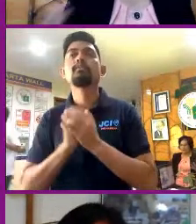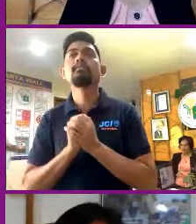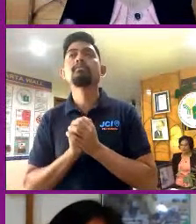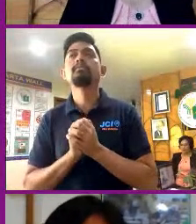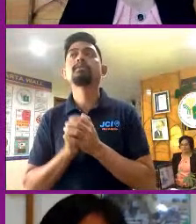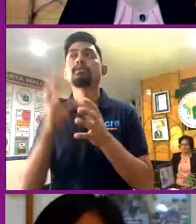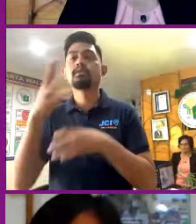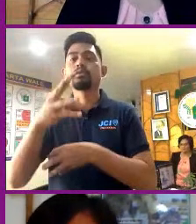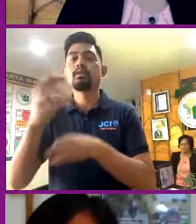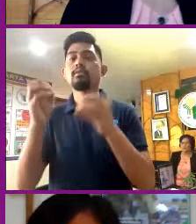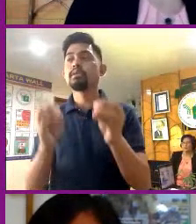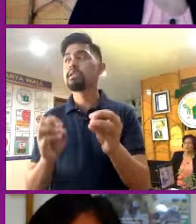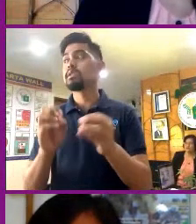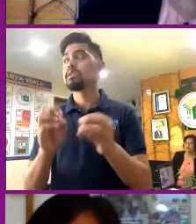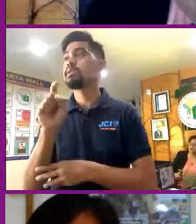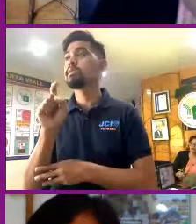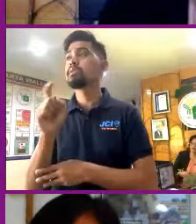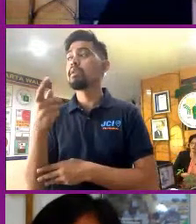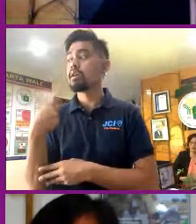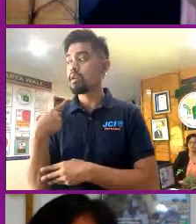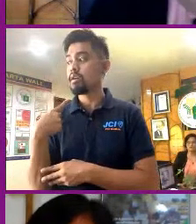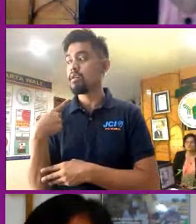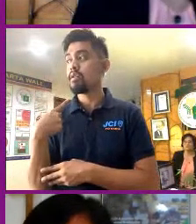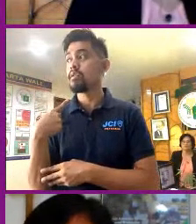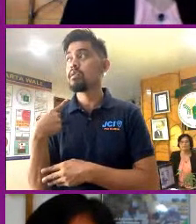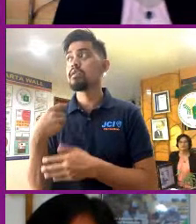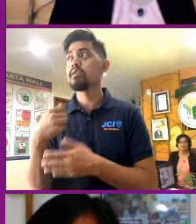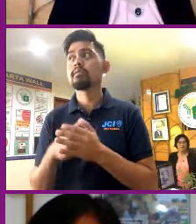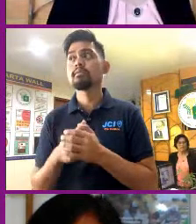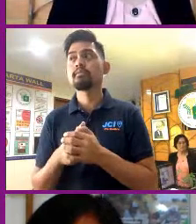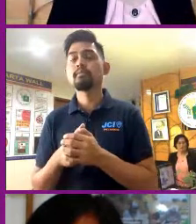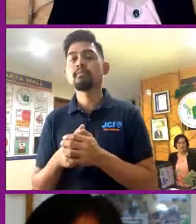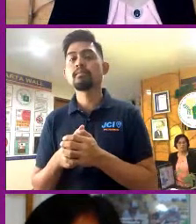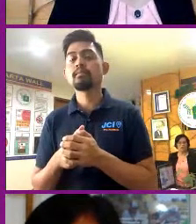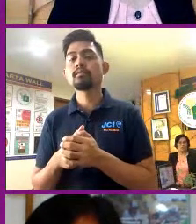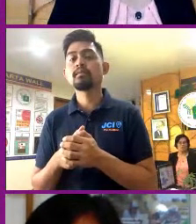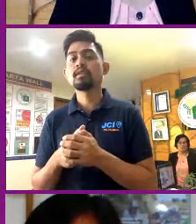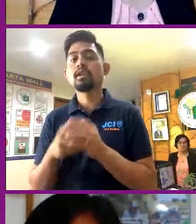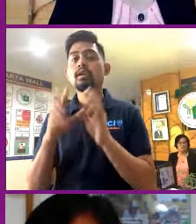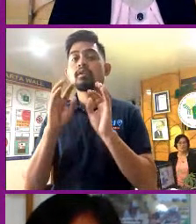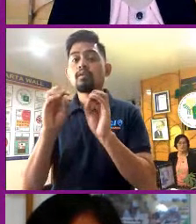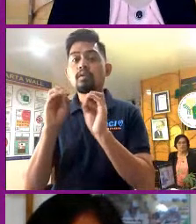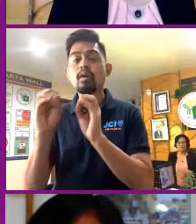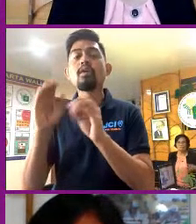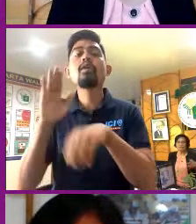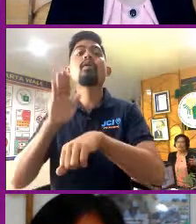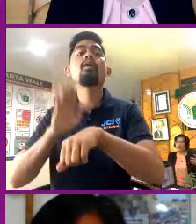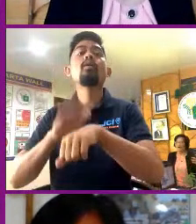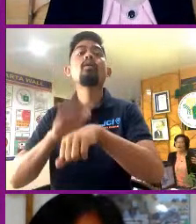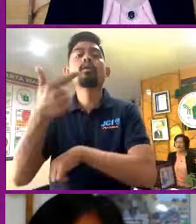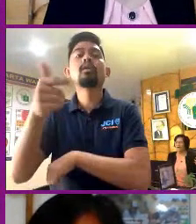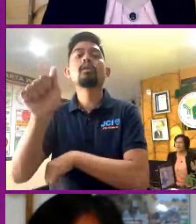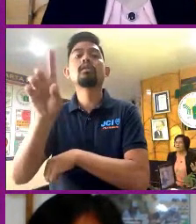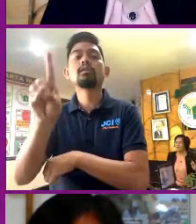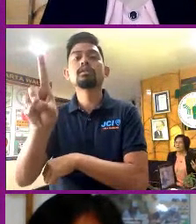dapat magkaroon ng education on God para maano natin yun. Kasi